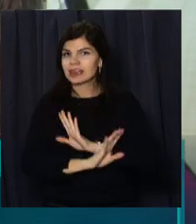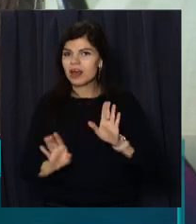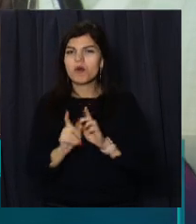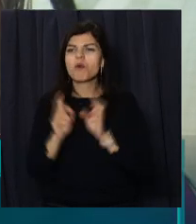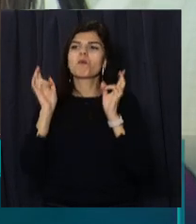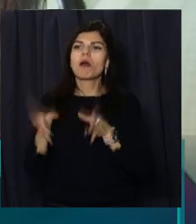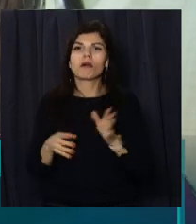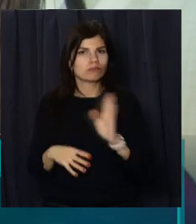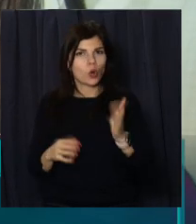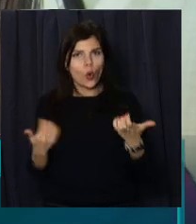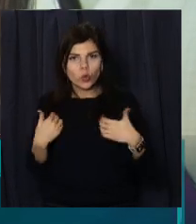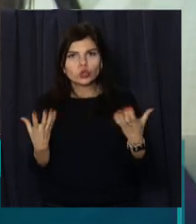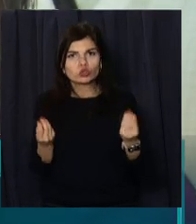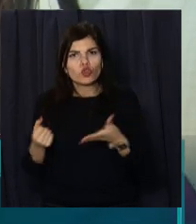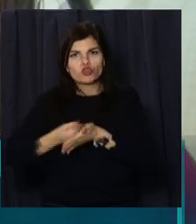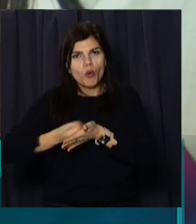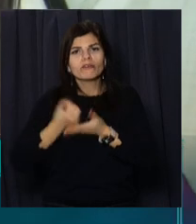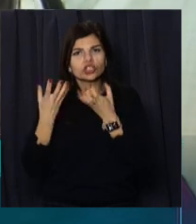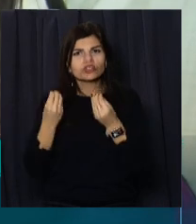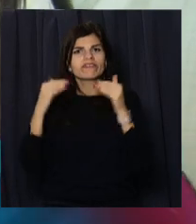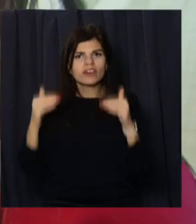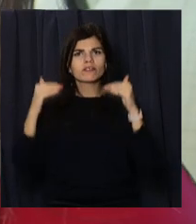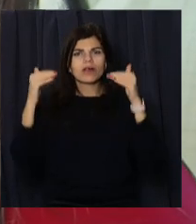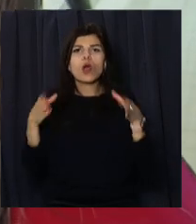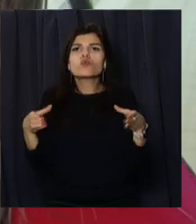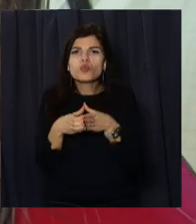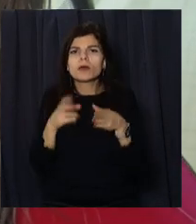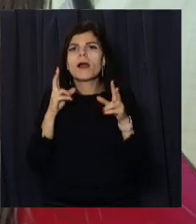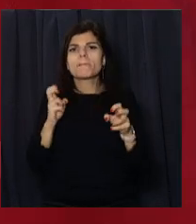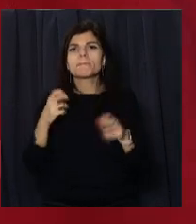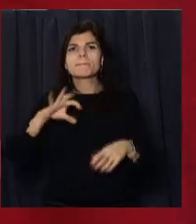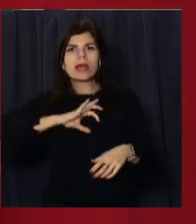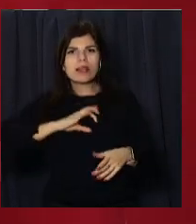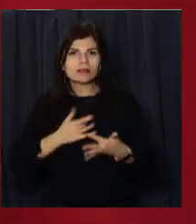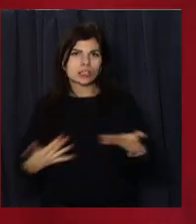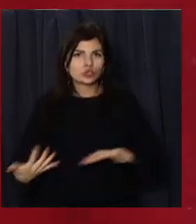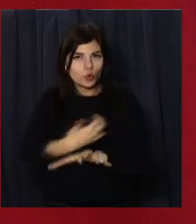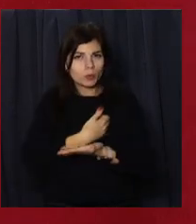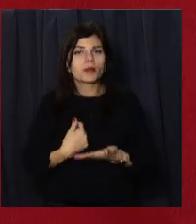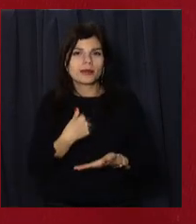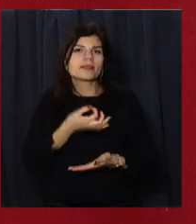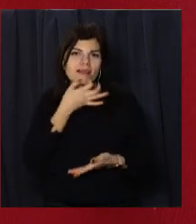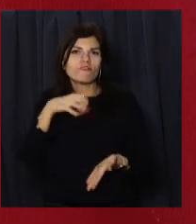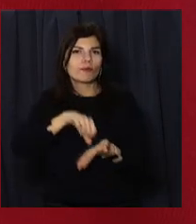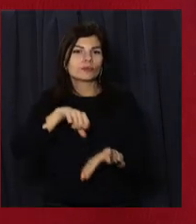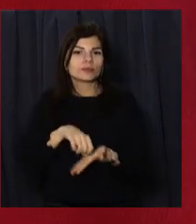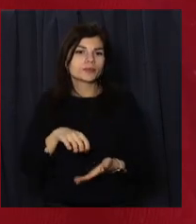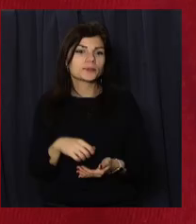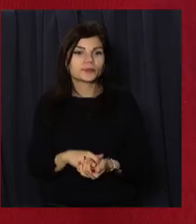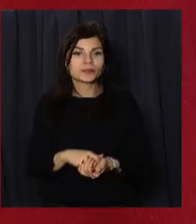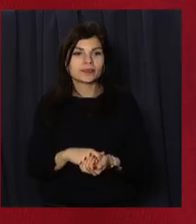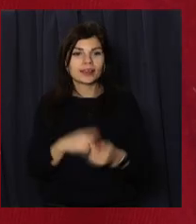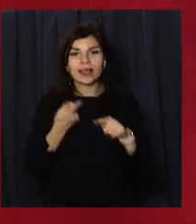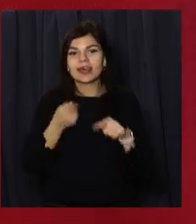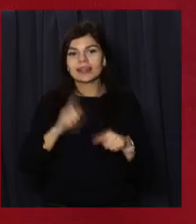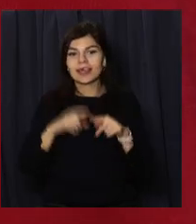різних, там, розряди, виконувати медалі. Мені це подобається, мені подобається виступати. Это и поддерживает в тонусе